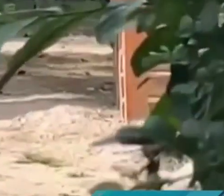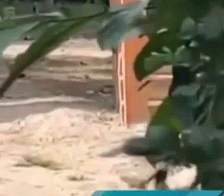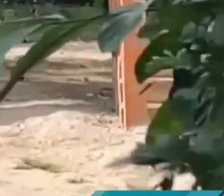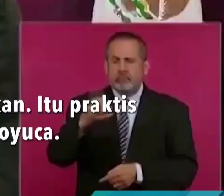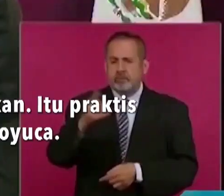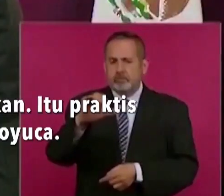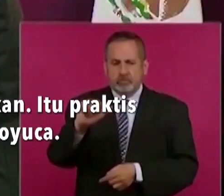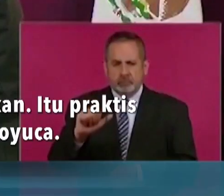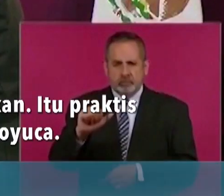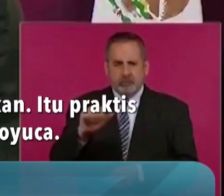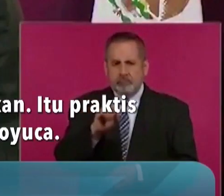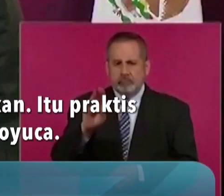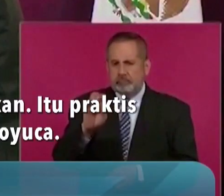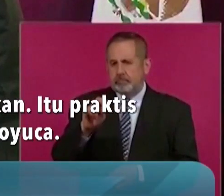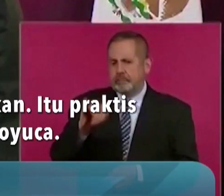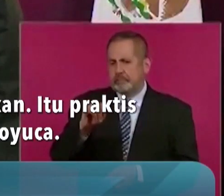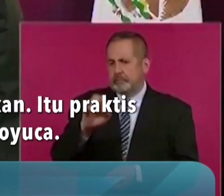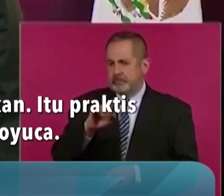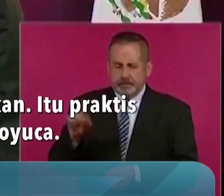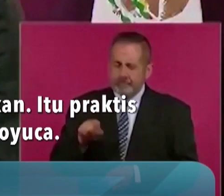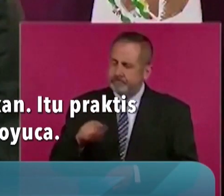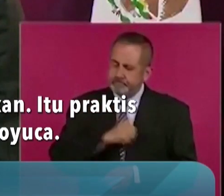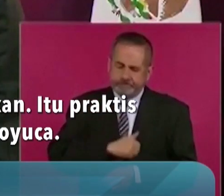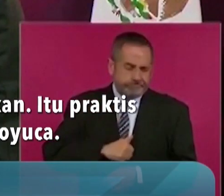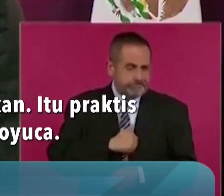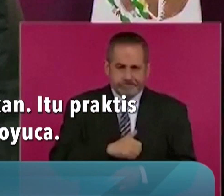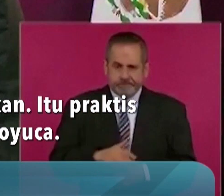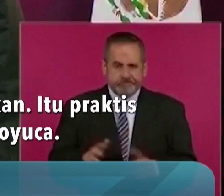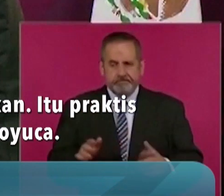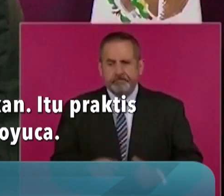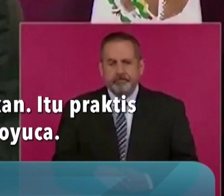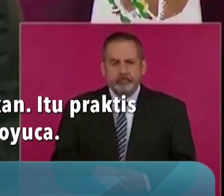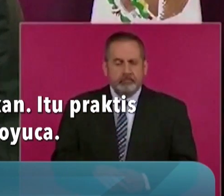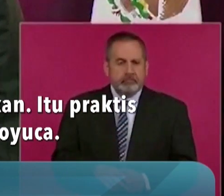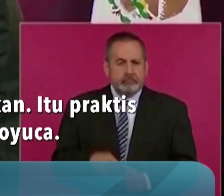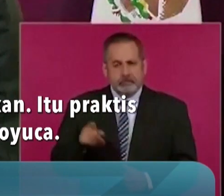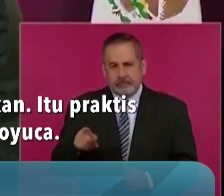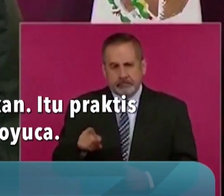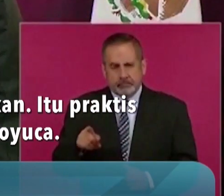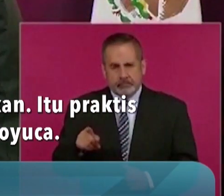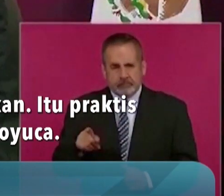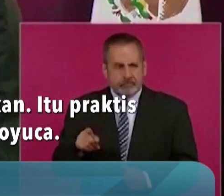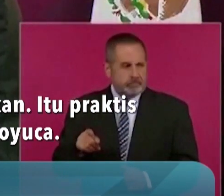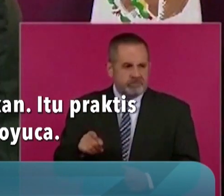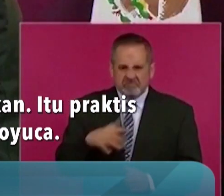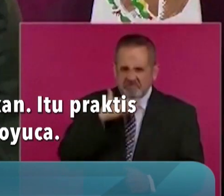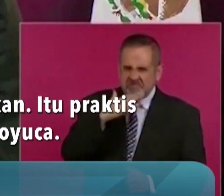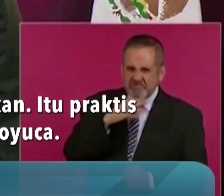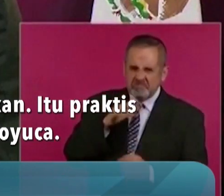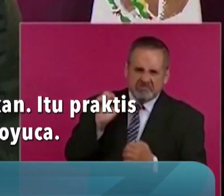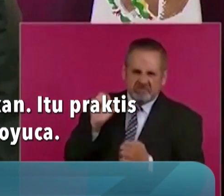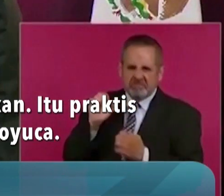tersebut theit eh prácticamente Una emboscada